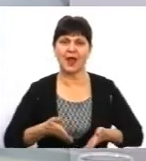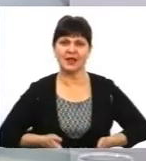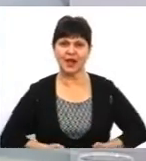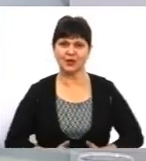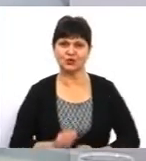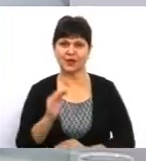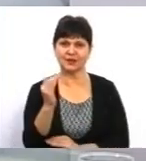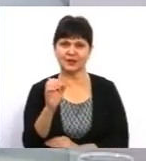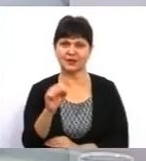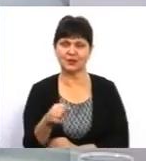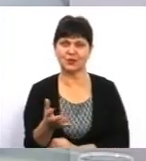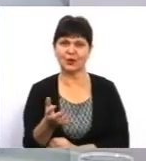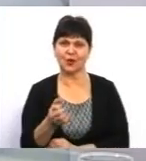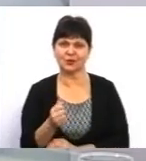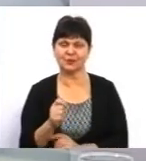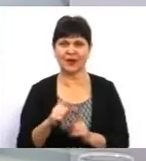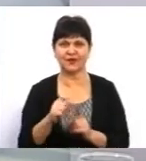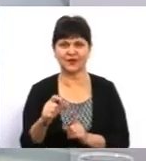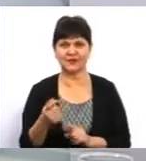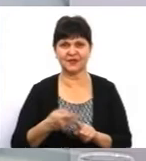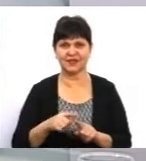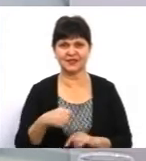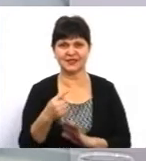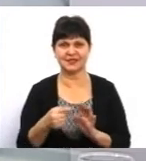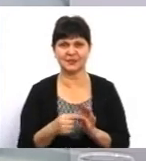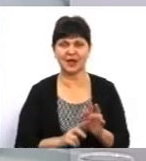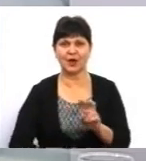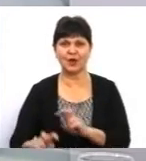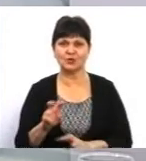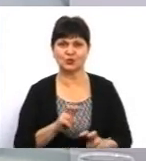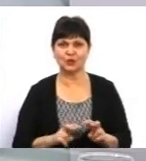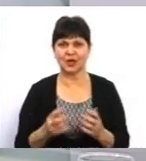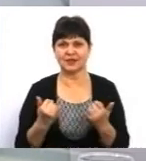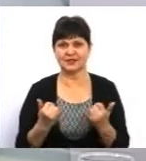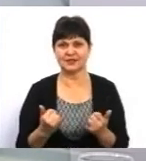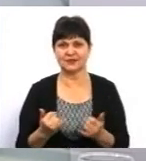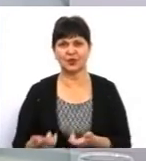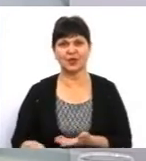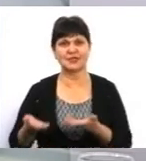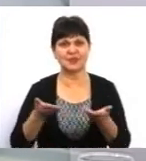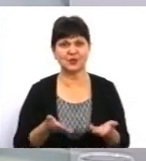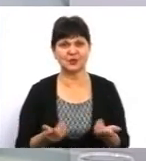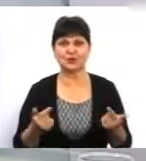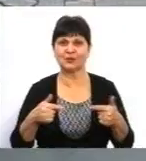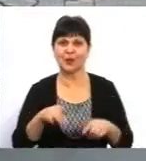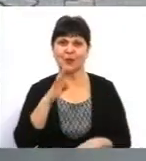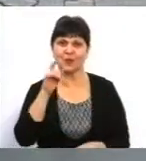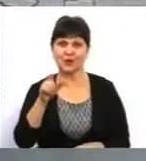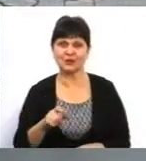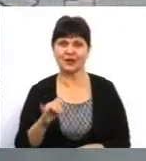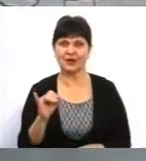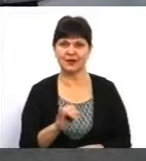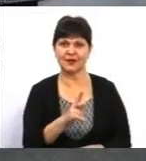отримати за її допомогою? Відповіді на ці запитання шукатимемо сьогодні із запрошеною до студії гостею, а це Ірина